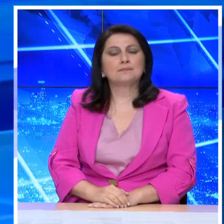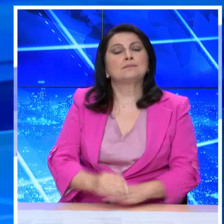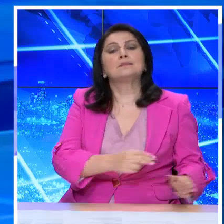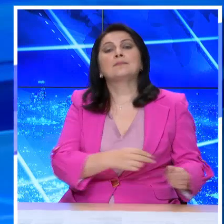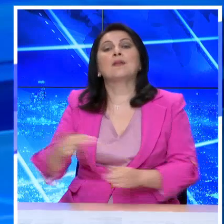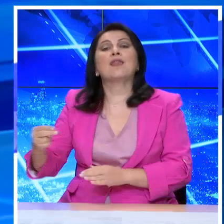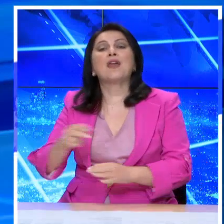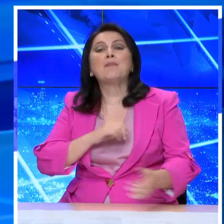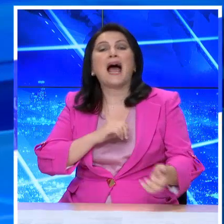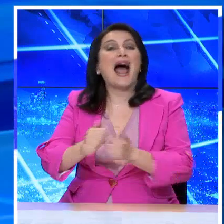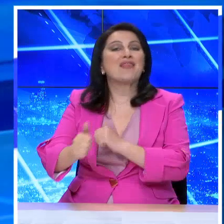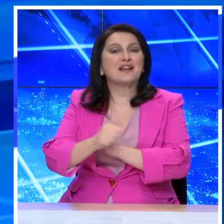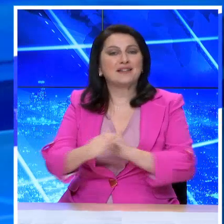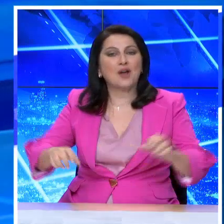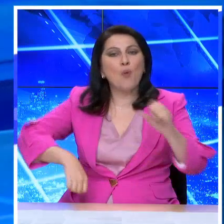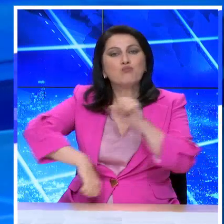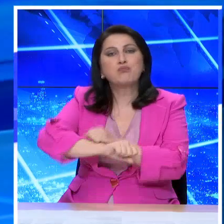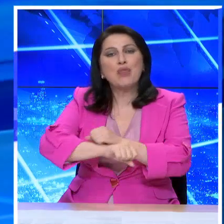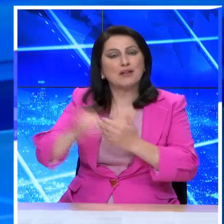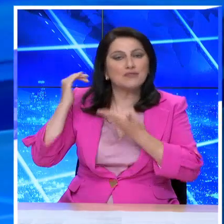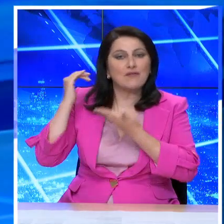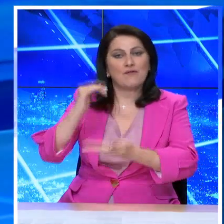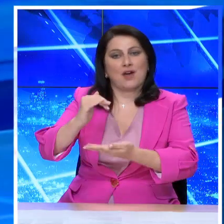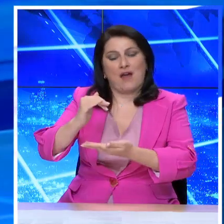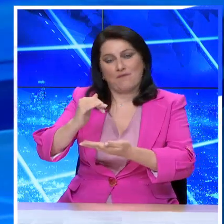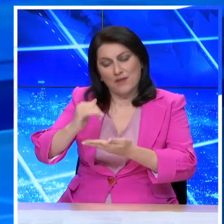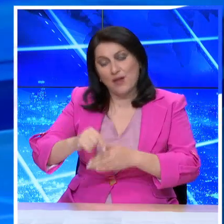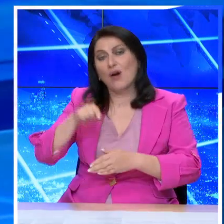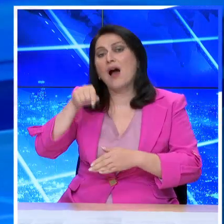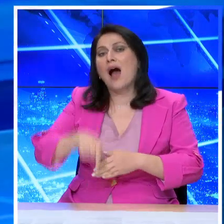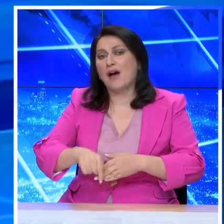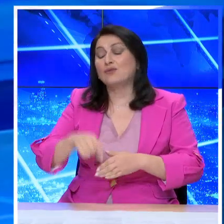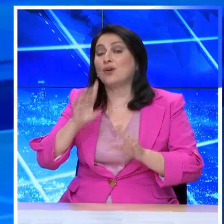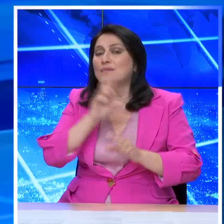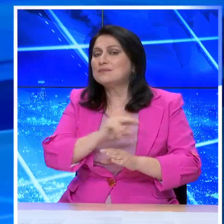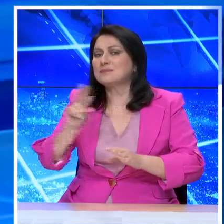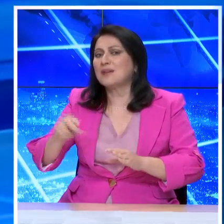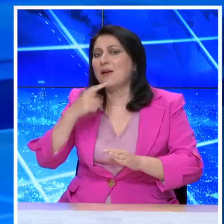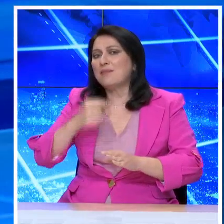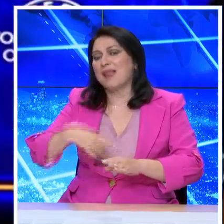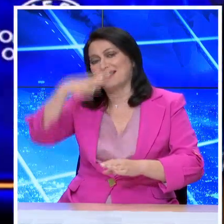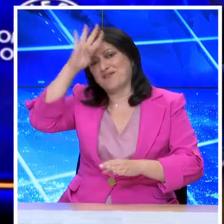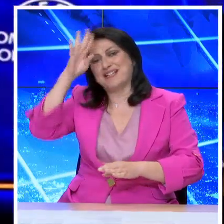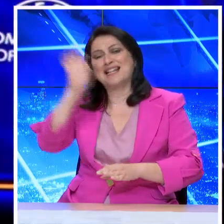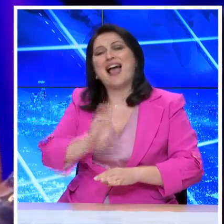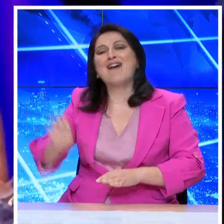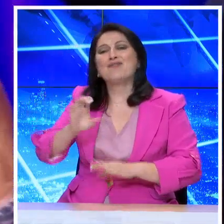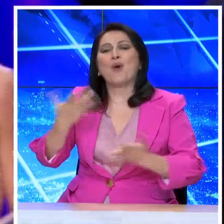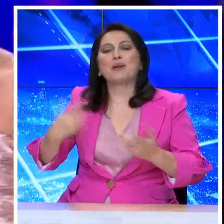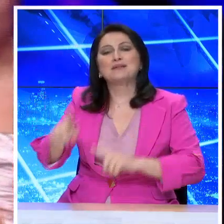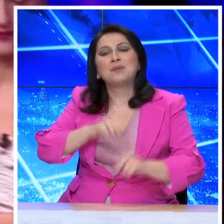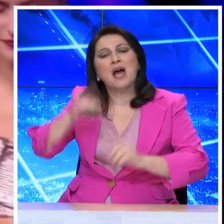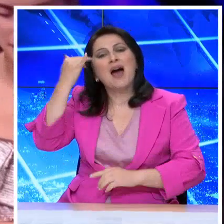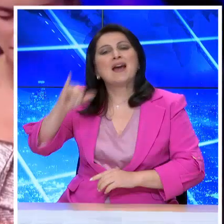Αλλάζουμε κλίμα και περνάμε στα ποδοσφαιρικά Όσκαρ της χρονιάς που είχαν λάμψει από την Βασίλισσα της Ευρώπης. Η Ρεάλ Μαδρίτης είχε